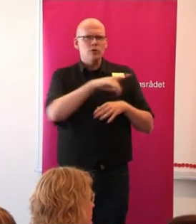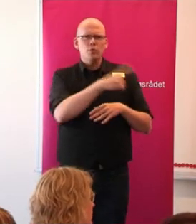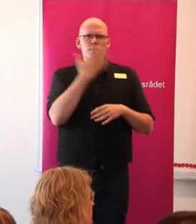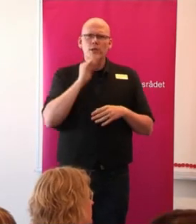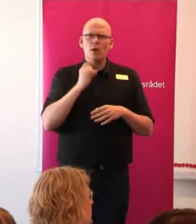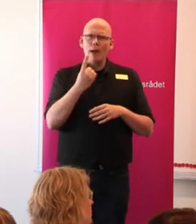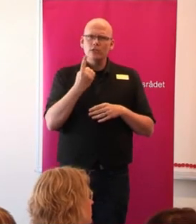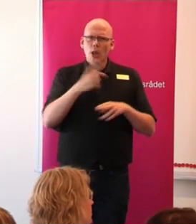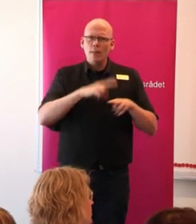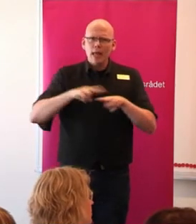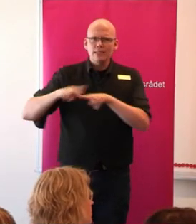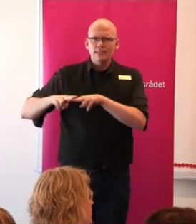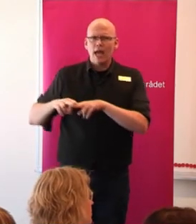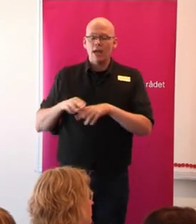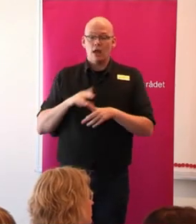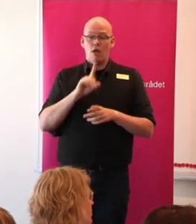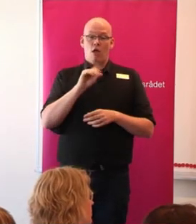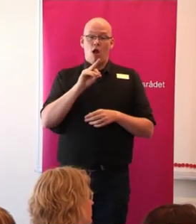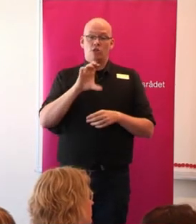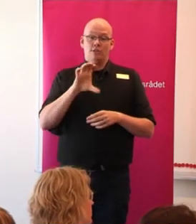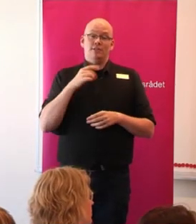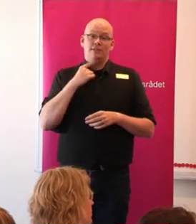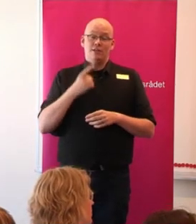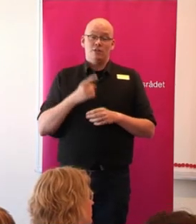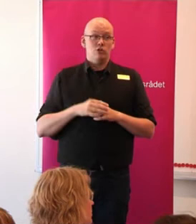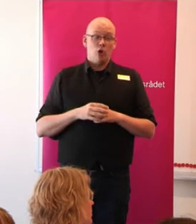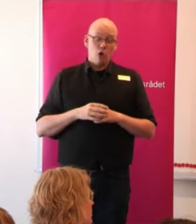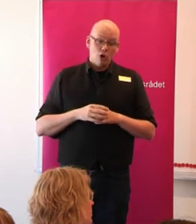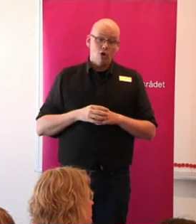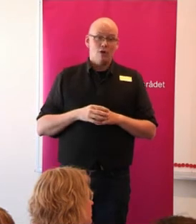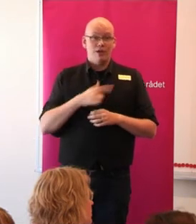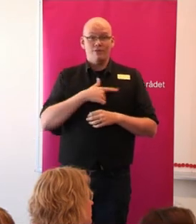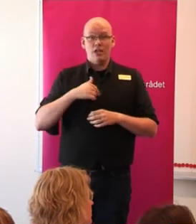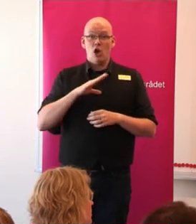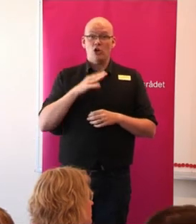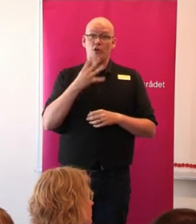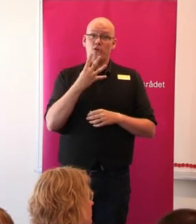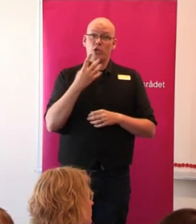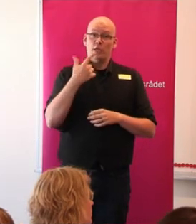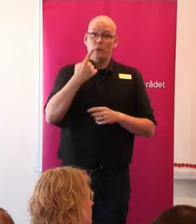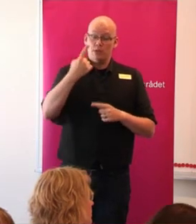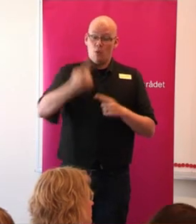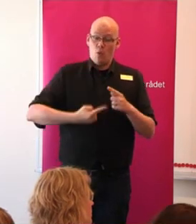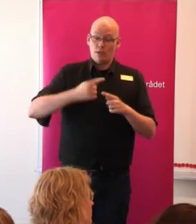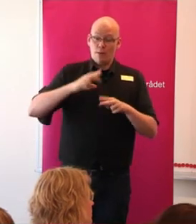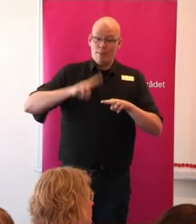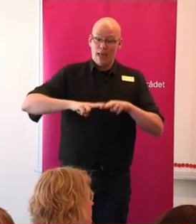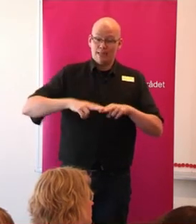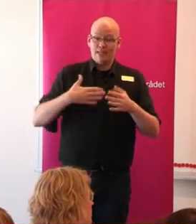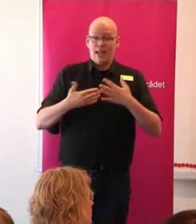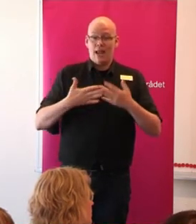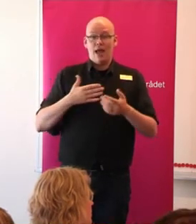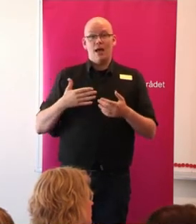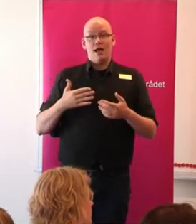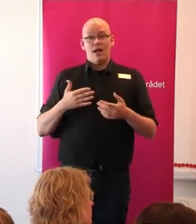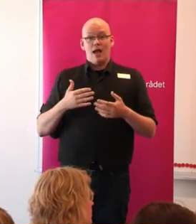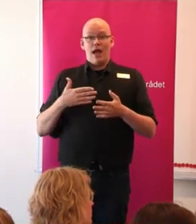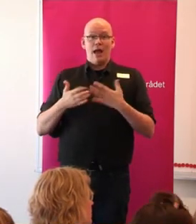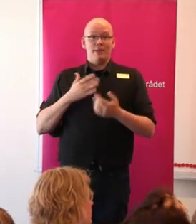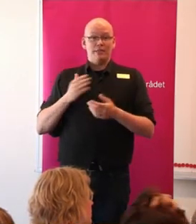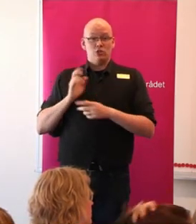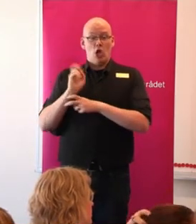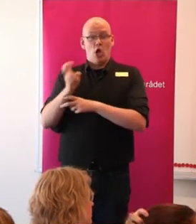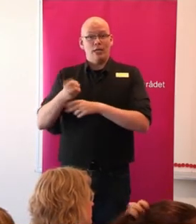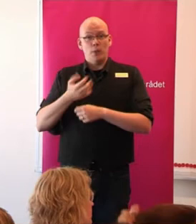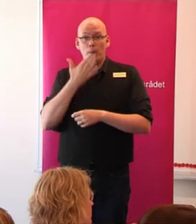platser. Ja, det vill jag klart skjuta med. Alltså, vi har 4000 årsplatser för arbetssökande ungdomar. Vad händer med dem sen? Mm. Vi vill